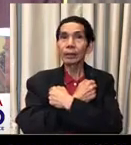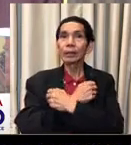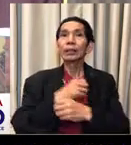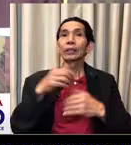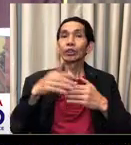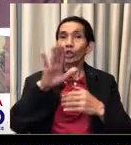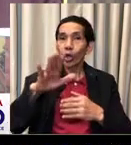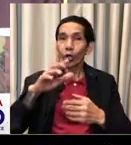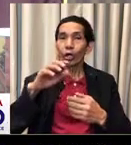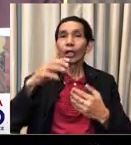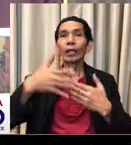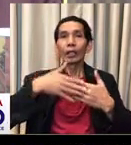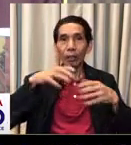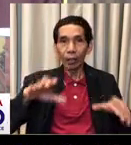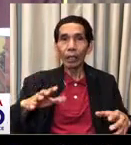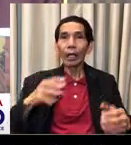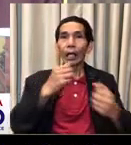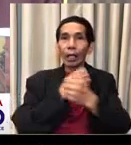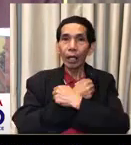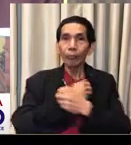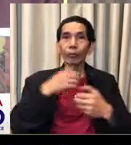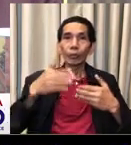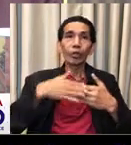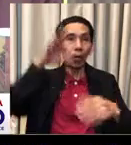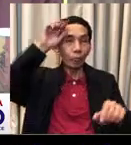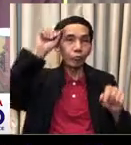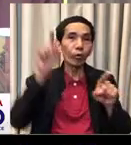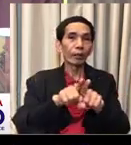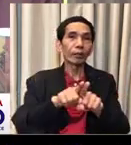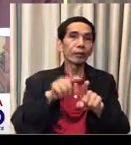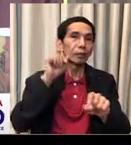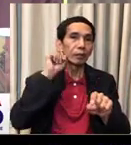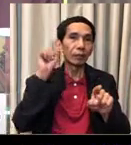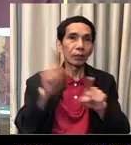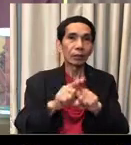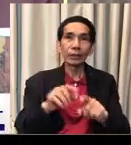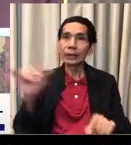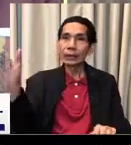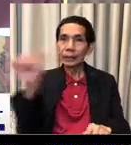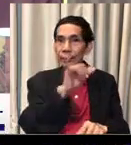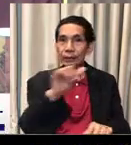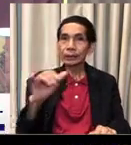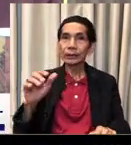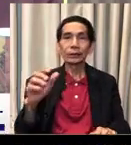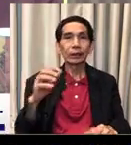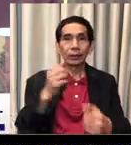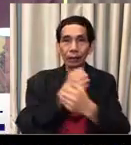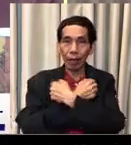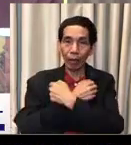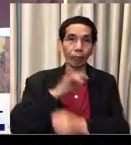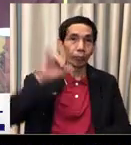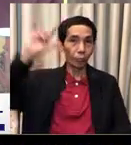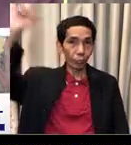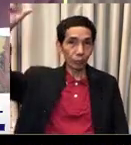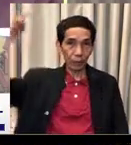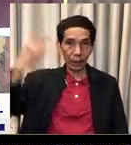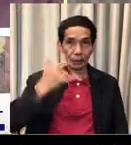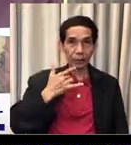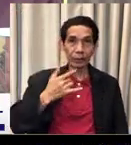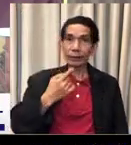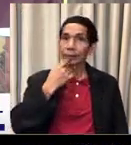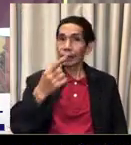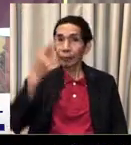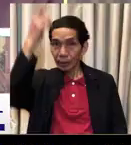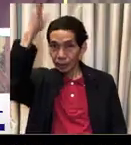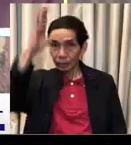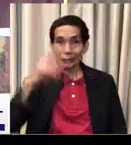neighbor. Mahalin mo ang kapatid mo. Diba? Tulad ng pagmamahal mo sa akin. Yan po, sinabi yan ng